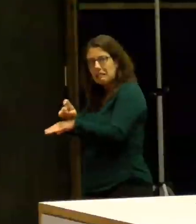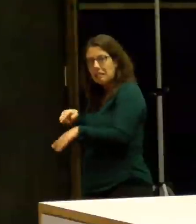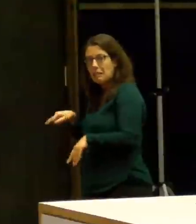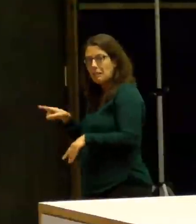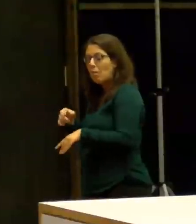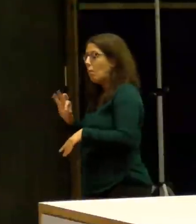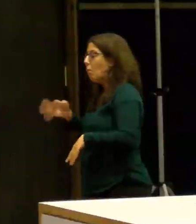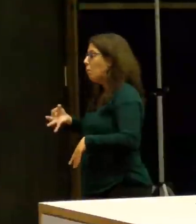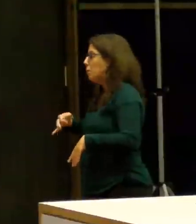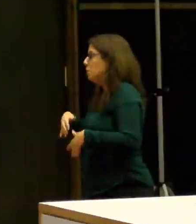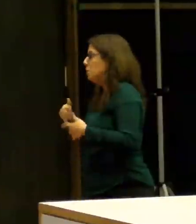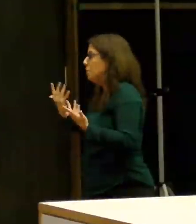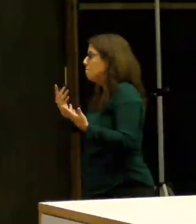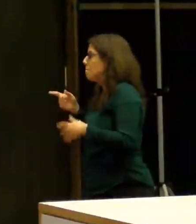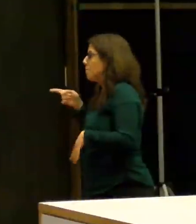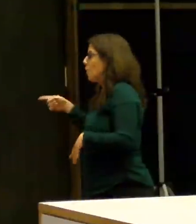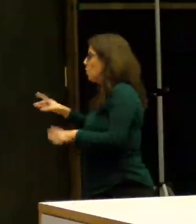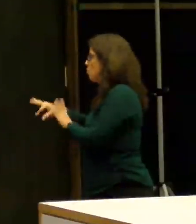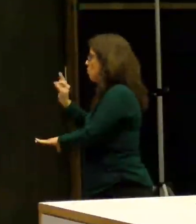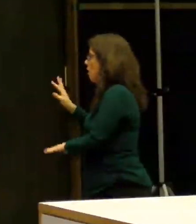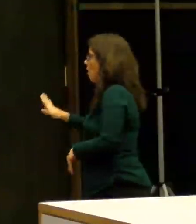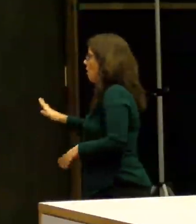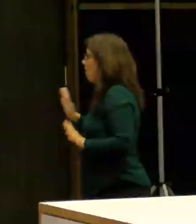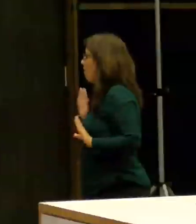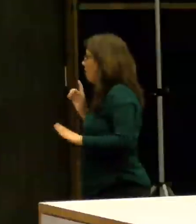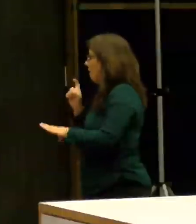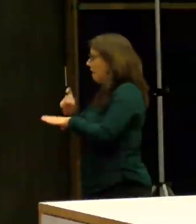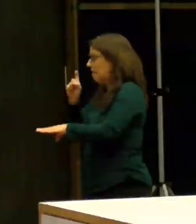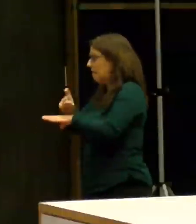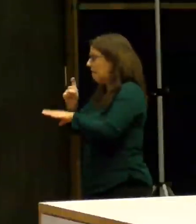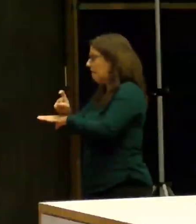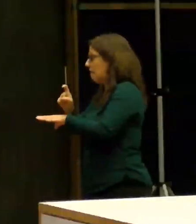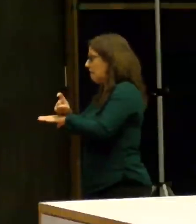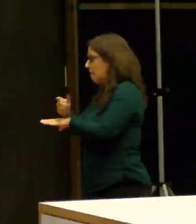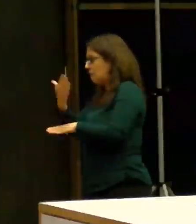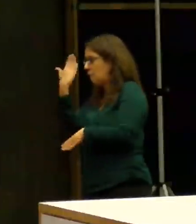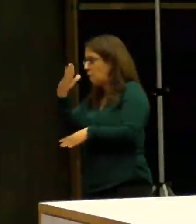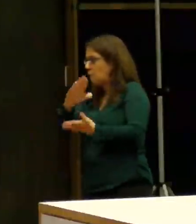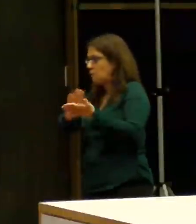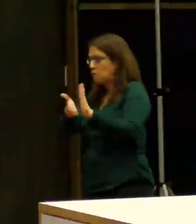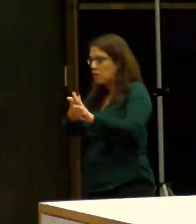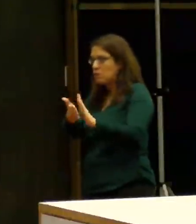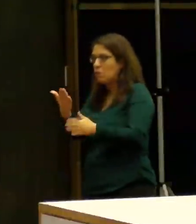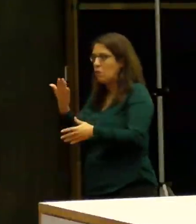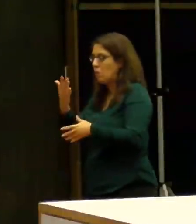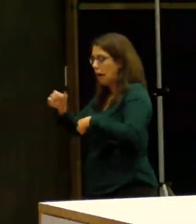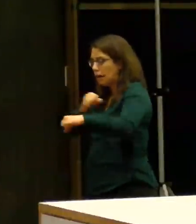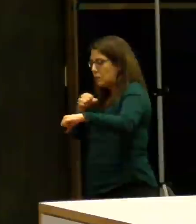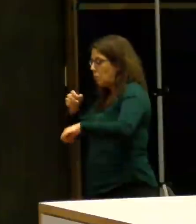Ben, oui, enfin, après, eux, c'est le choix qu'ils ont fait d'être très critiques vis-à-vis des autres organisations, vis-à-vis des actions qu'on peut